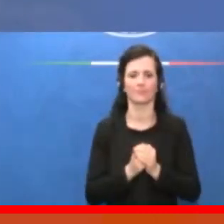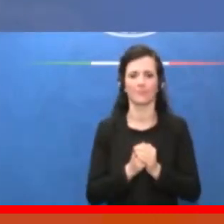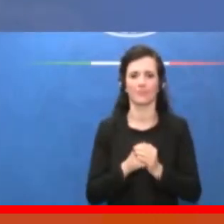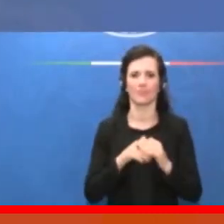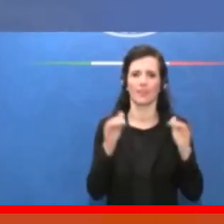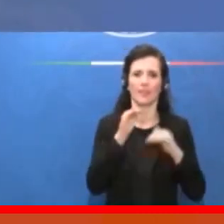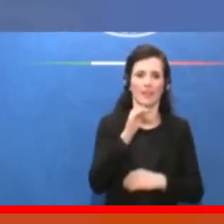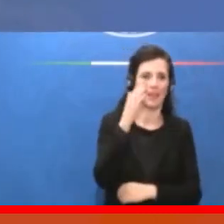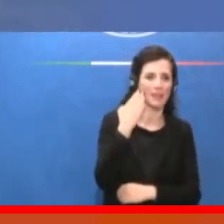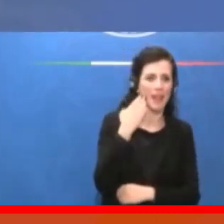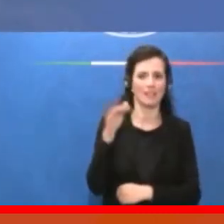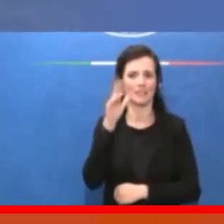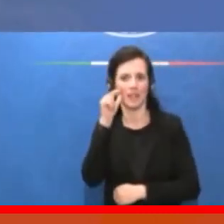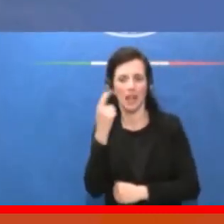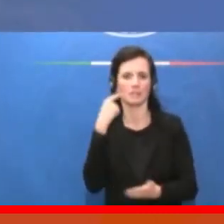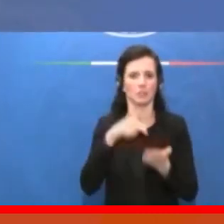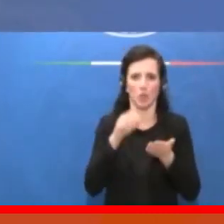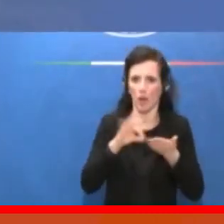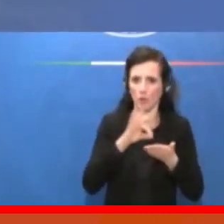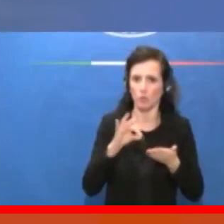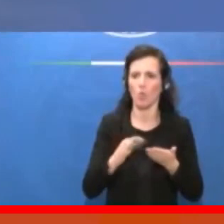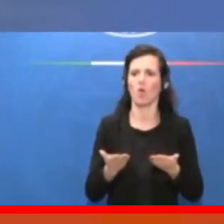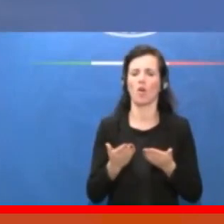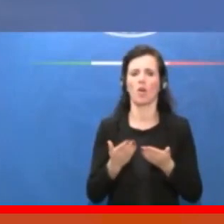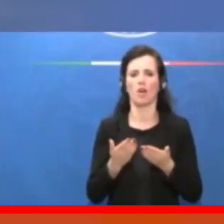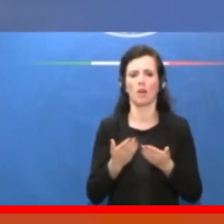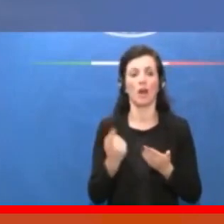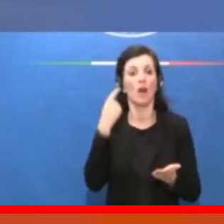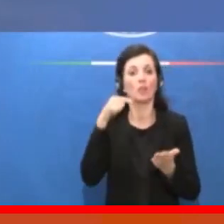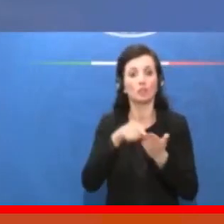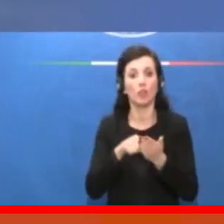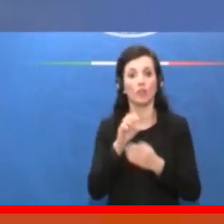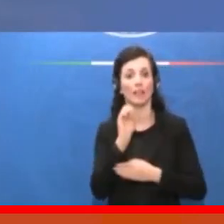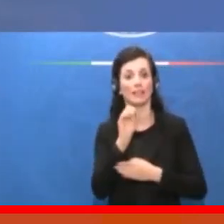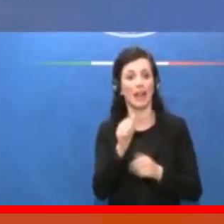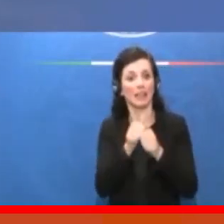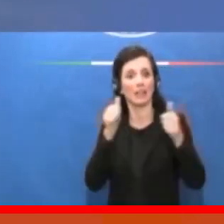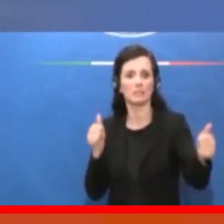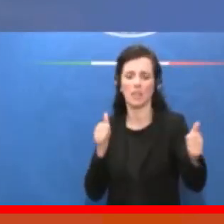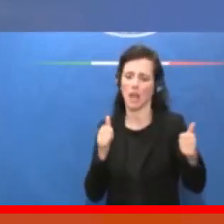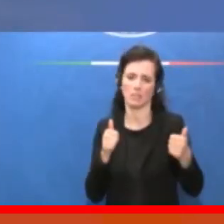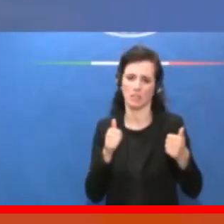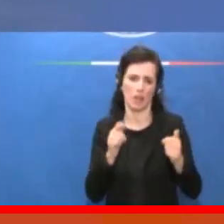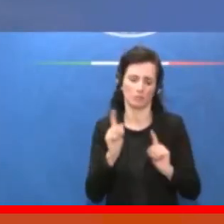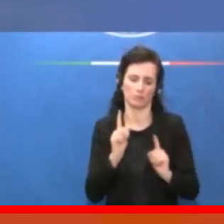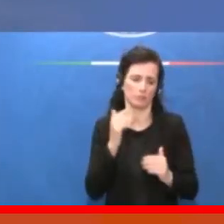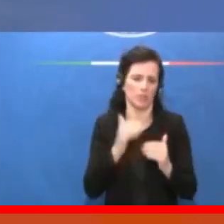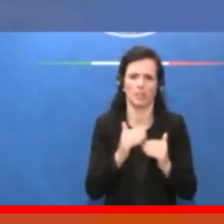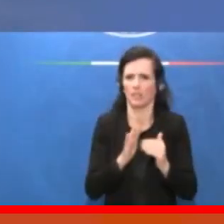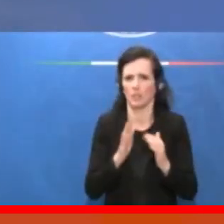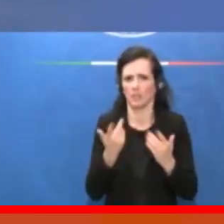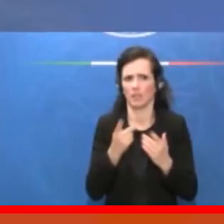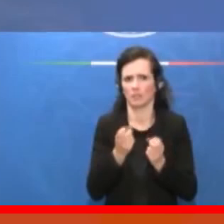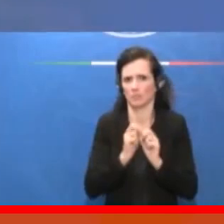scuola, andassero a scuola, limitare assolutamente l'esperienza didattica a distanza. Bene, credo